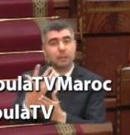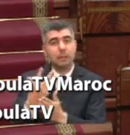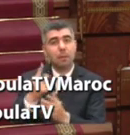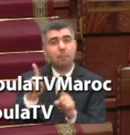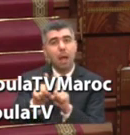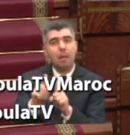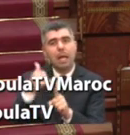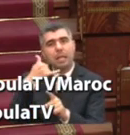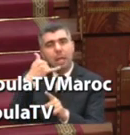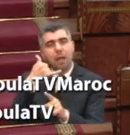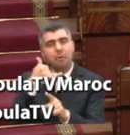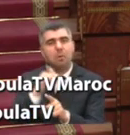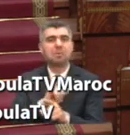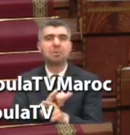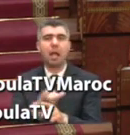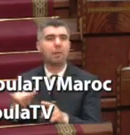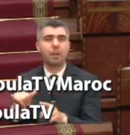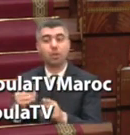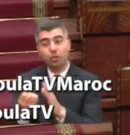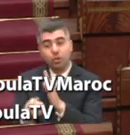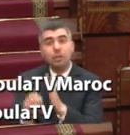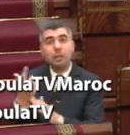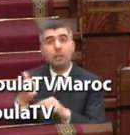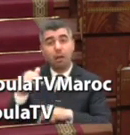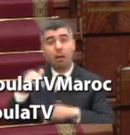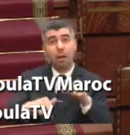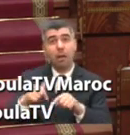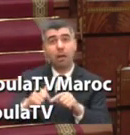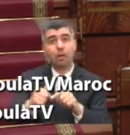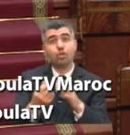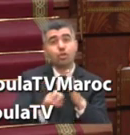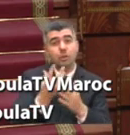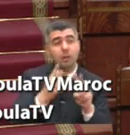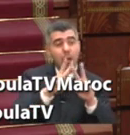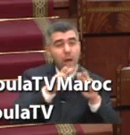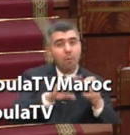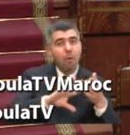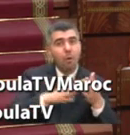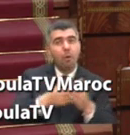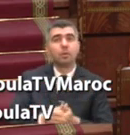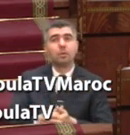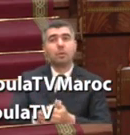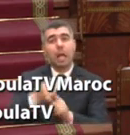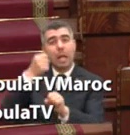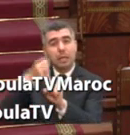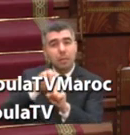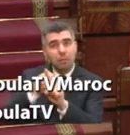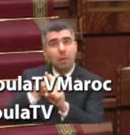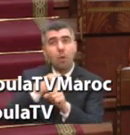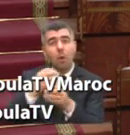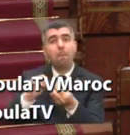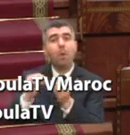ولات تجاوزت دابا، وكاين وسائل إلكترونية جد متطورة. هادشي كيدل بأن العملية التربوية فيها